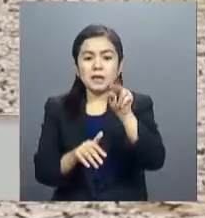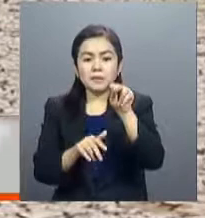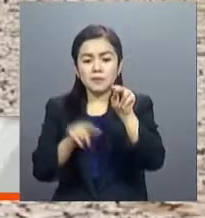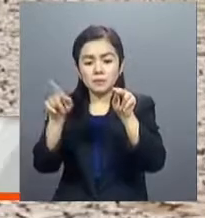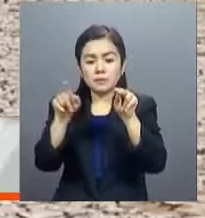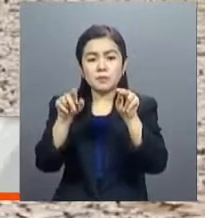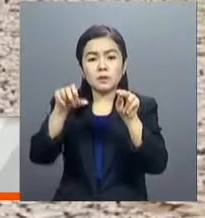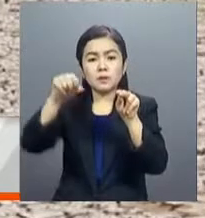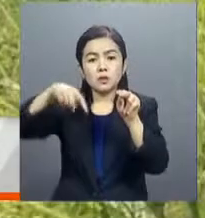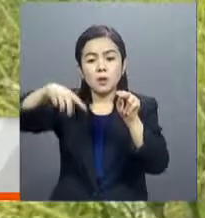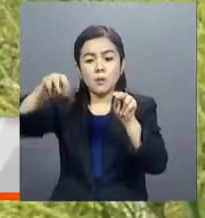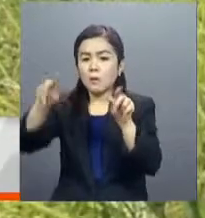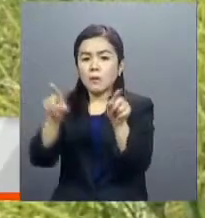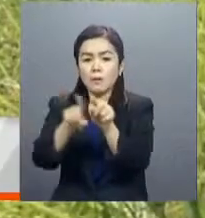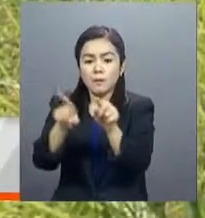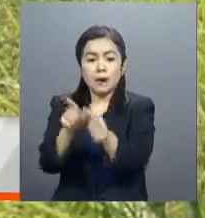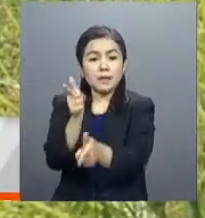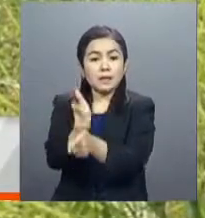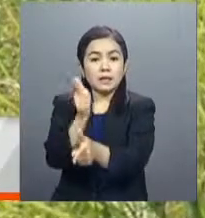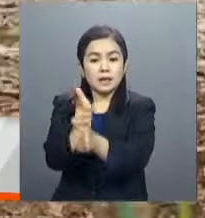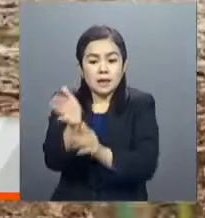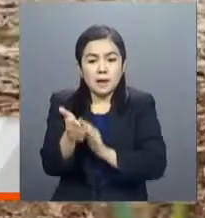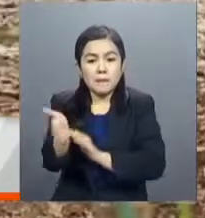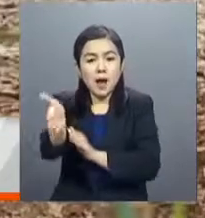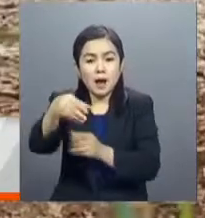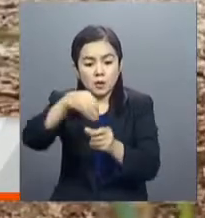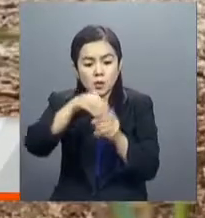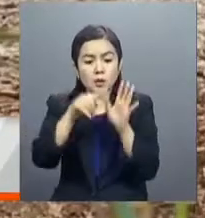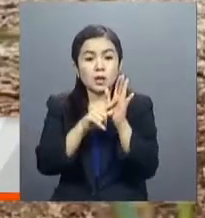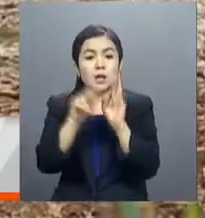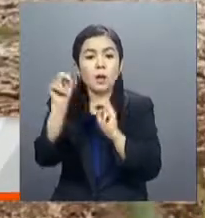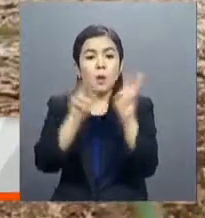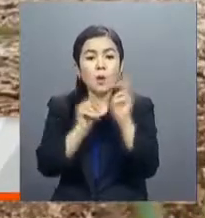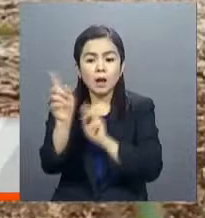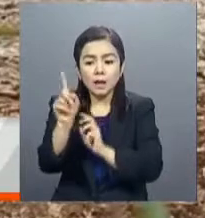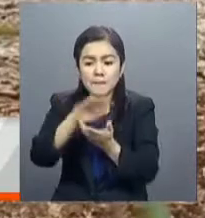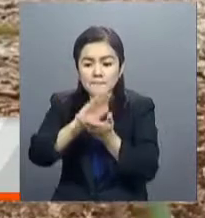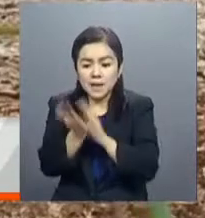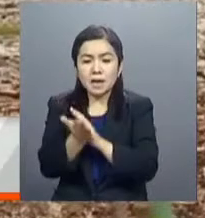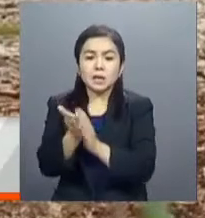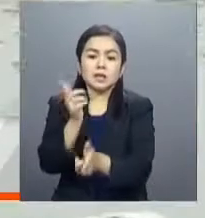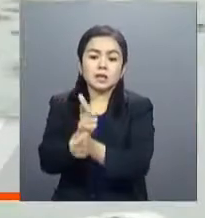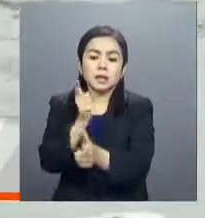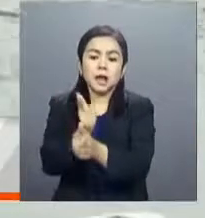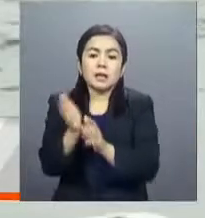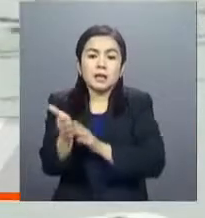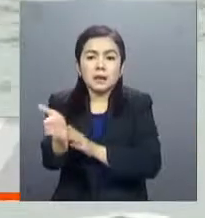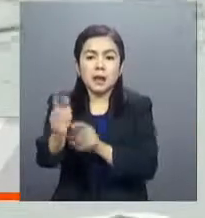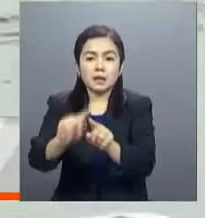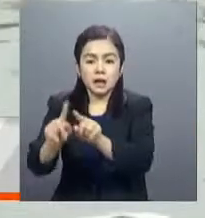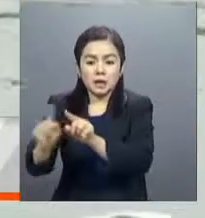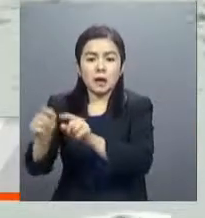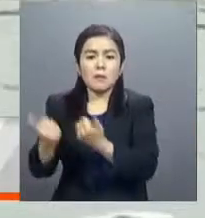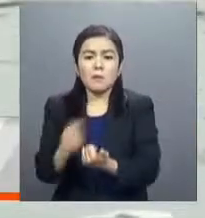เช่นเดียวกับเกษตรกรเลี้ยงปลาในตำบลเกรียงไกรอำเภอเมืองนครสวรรค์ต้องปรับบ่อเลี้ยงปลาใช้สำหรับฤดูต่อไป